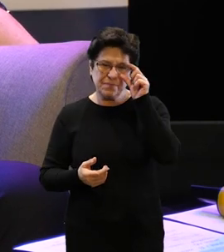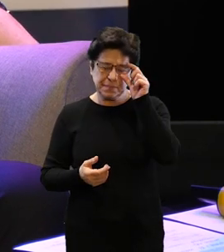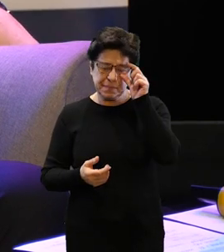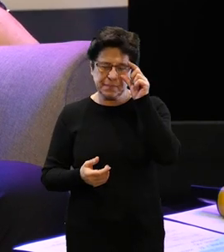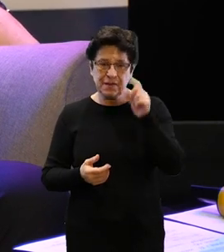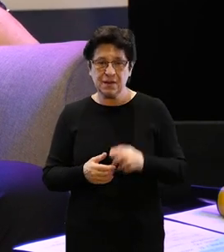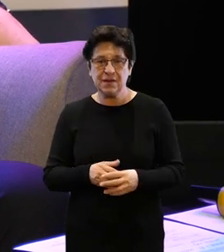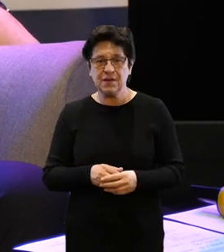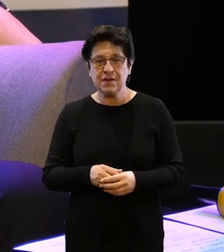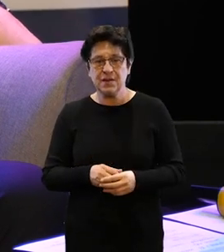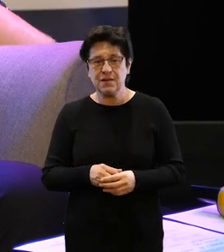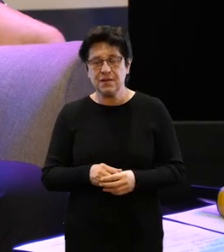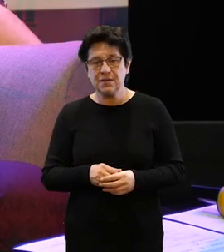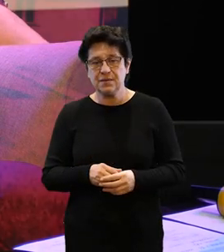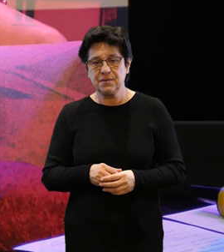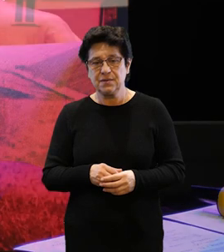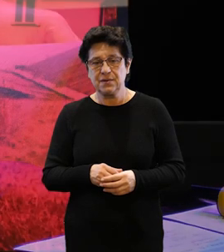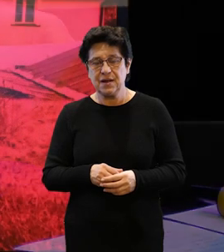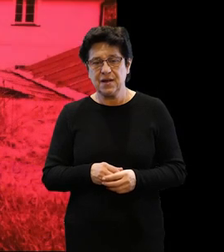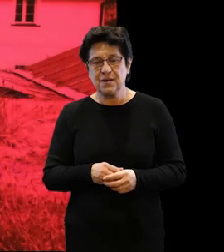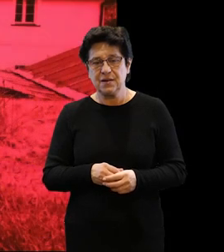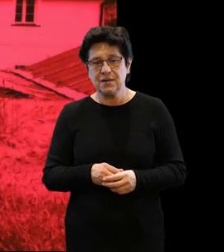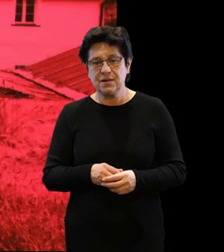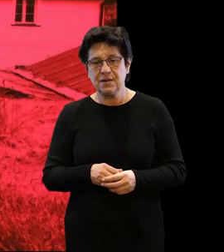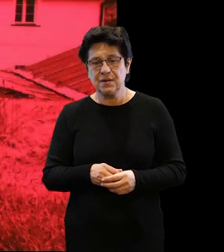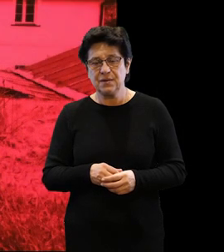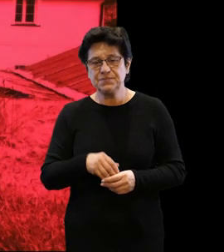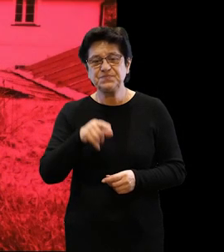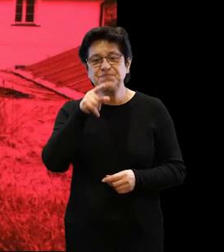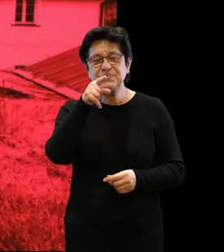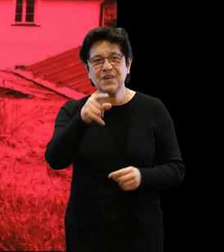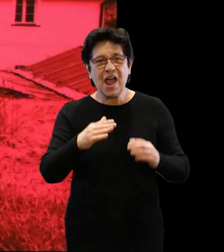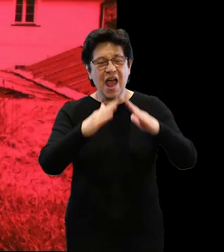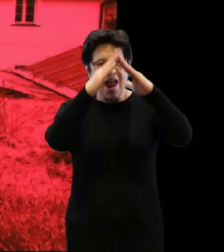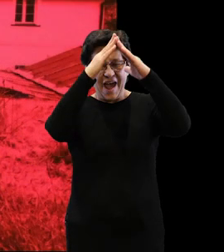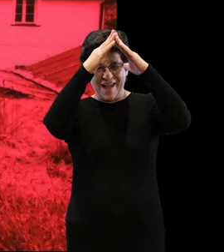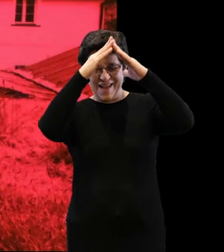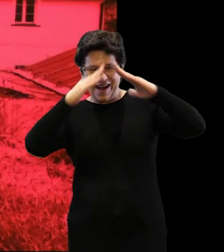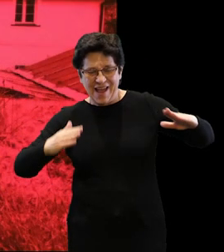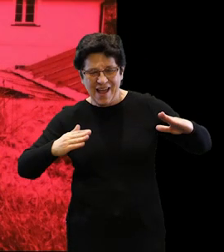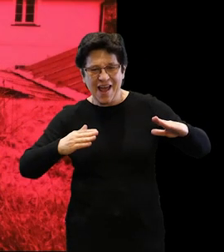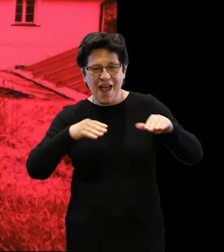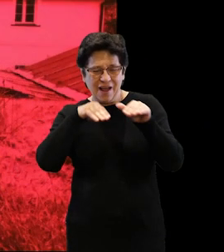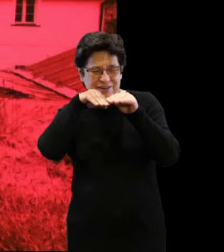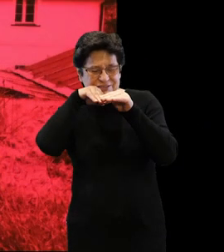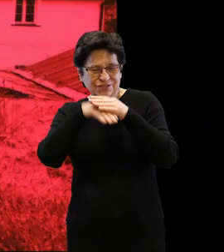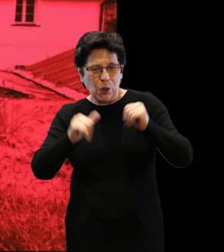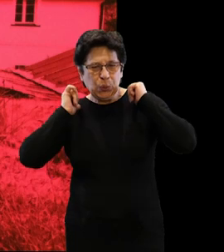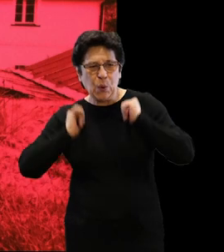gzie są tam gdzie są schroniska młodzieżowe tam gdzie są schroniska